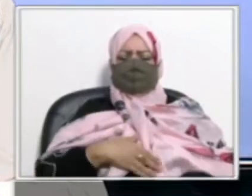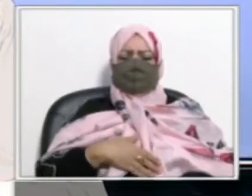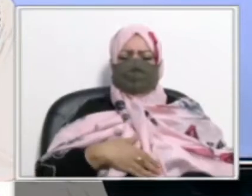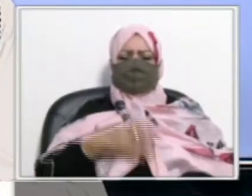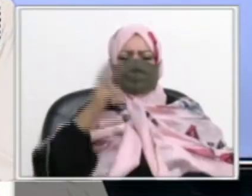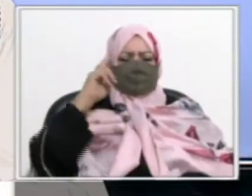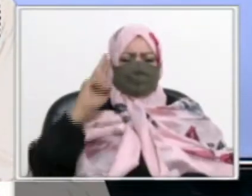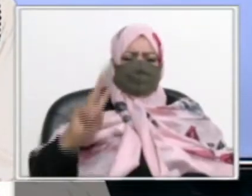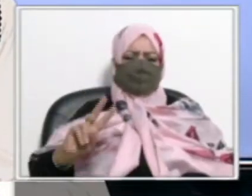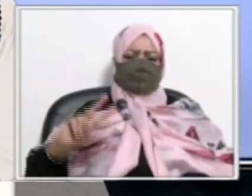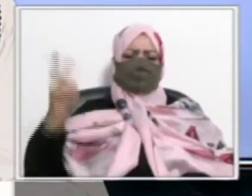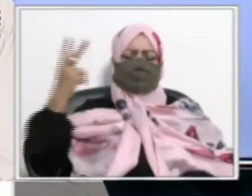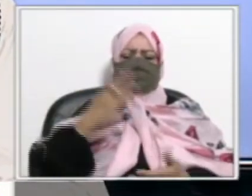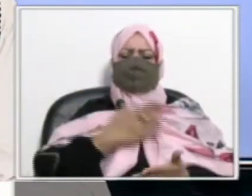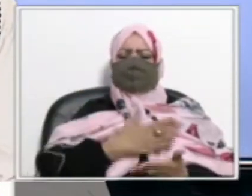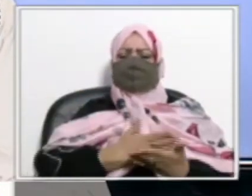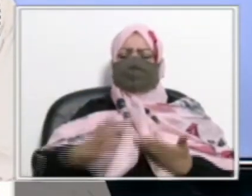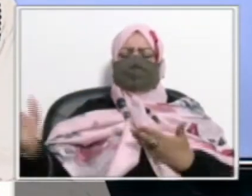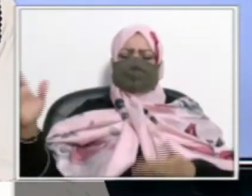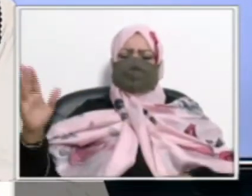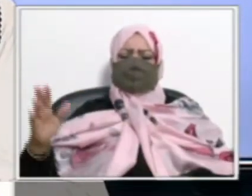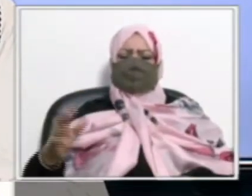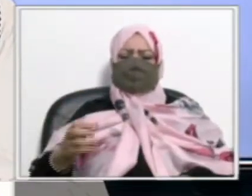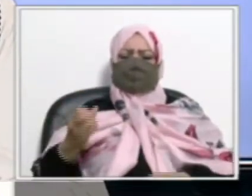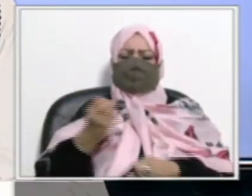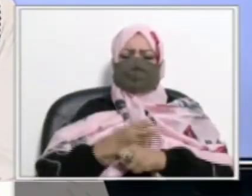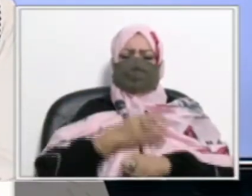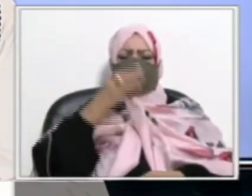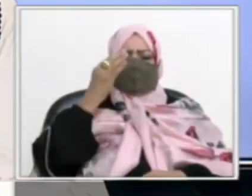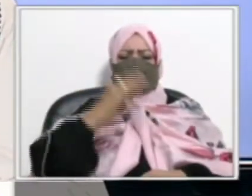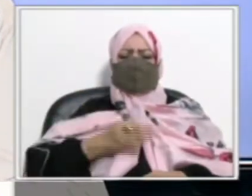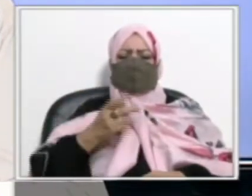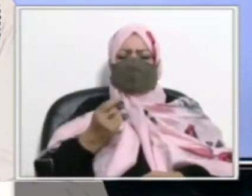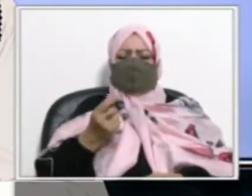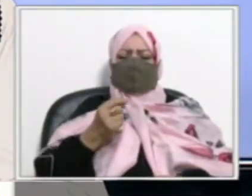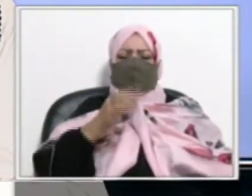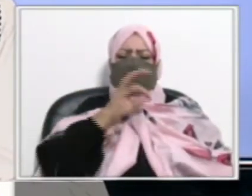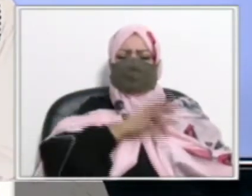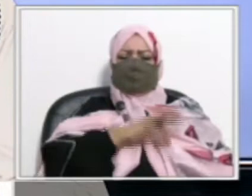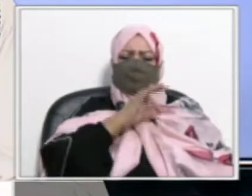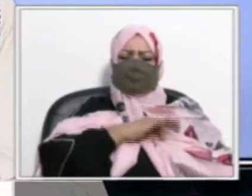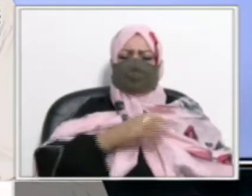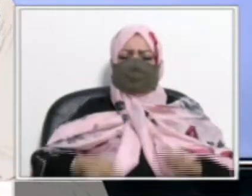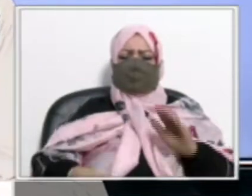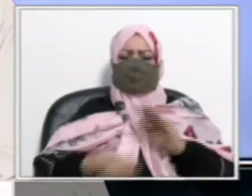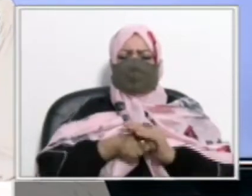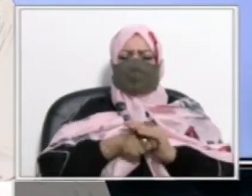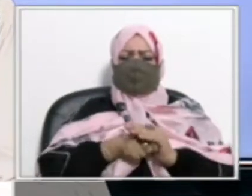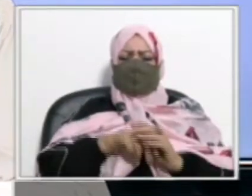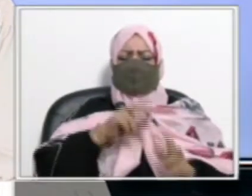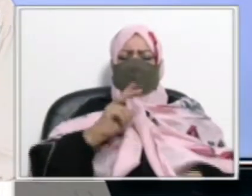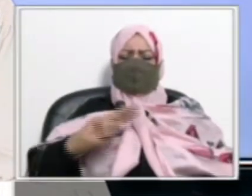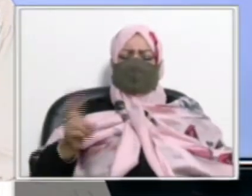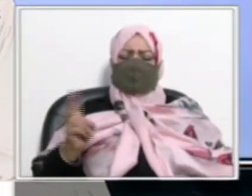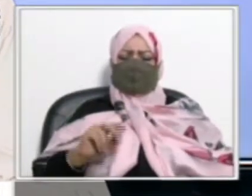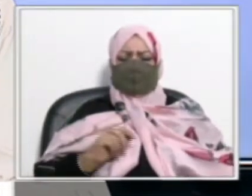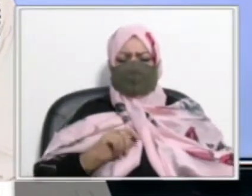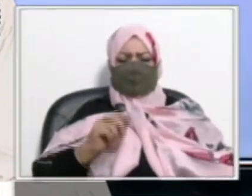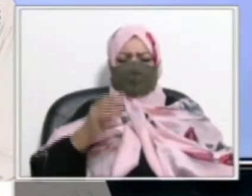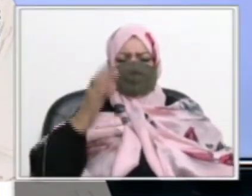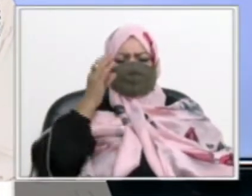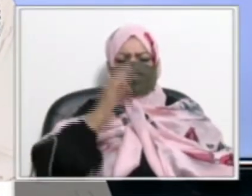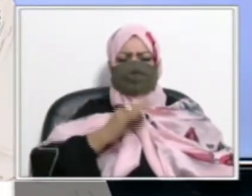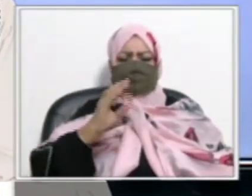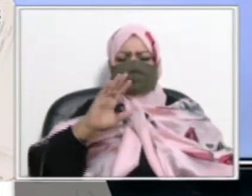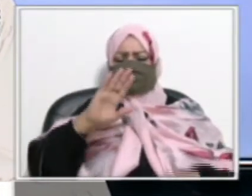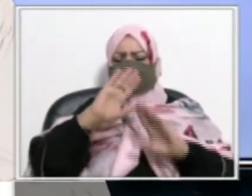في الشهوات الجسدية كالحيوانات يبدون يعني عوراتهم للناس. سبحان